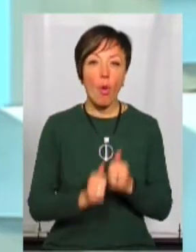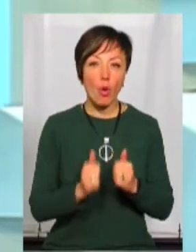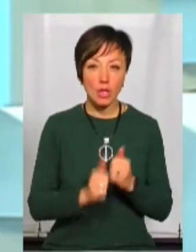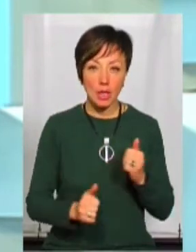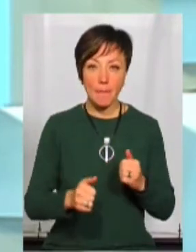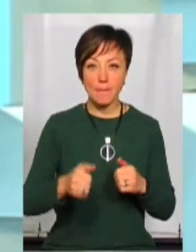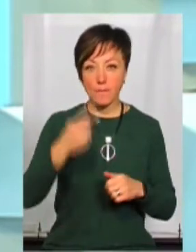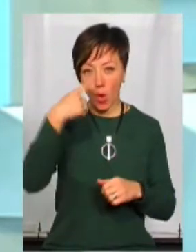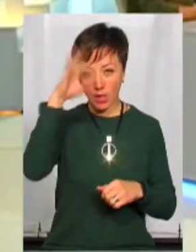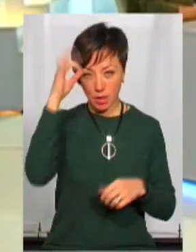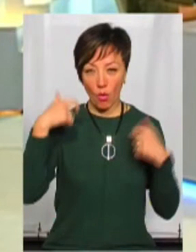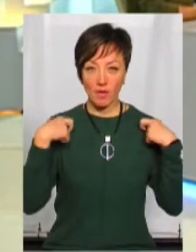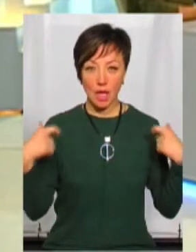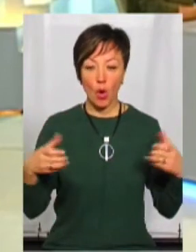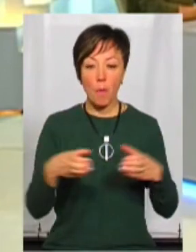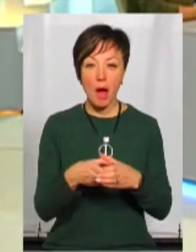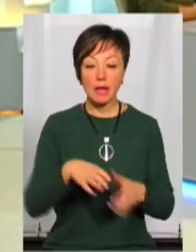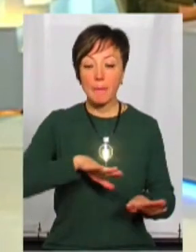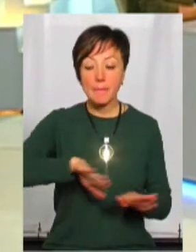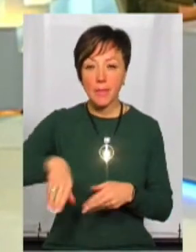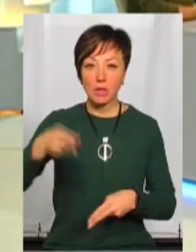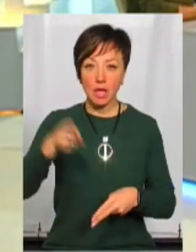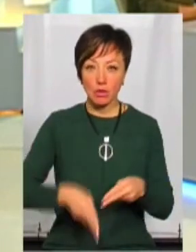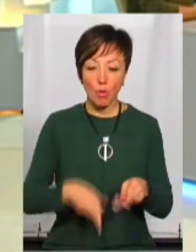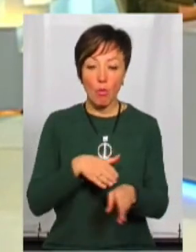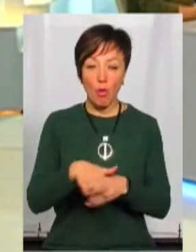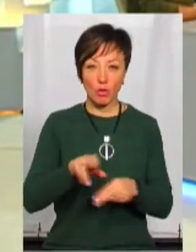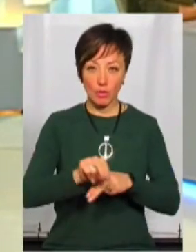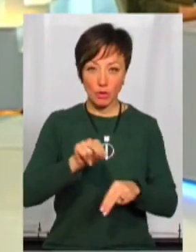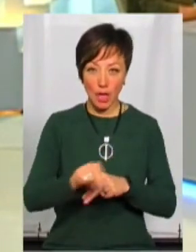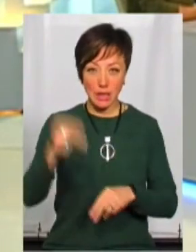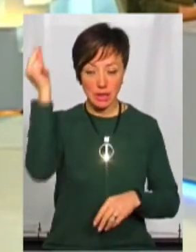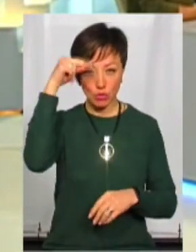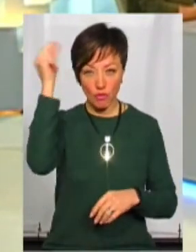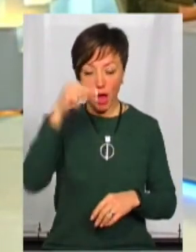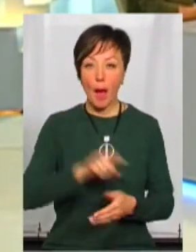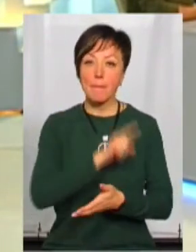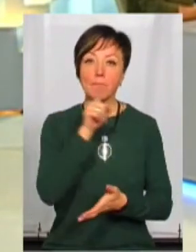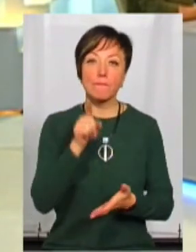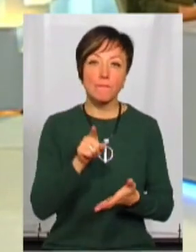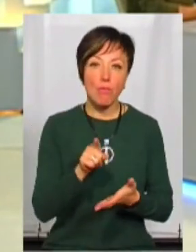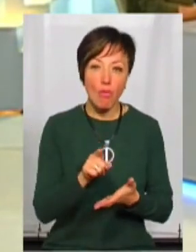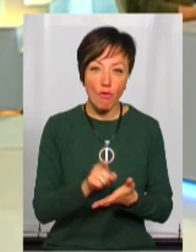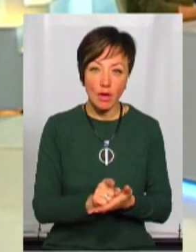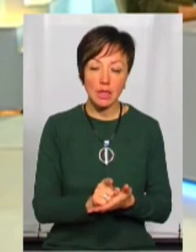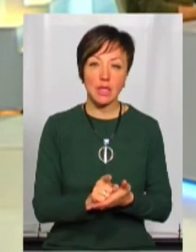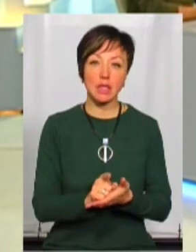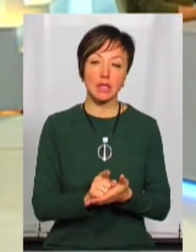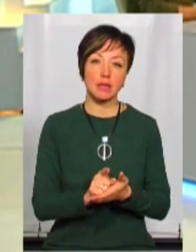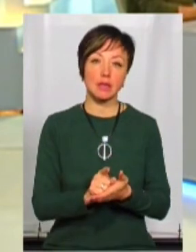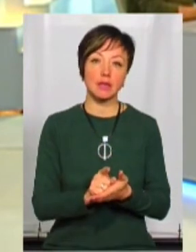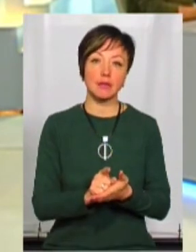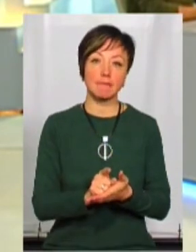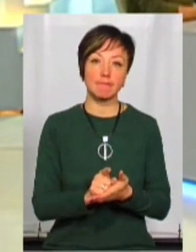поліцейський офіцер громади по закінченню повного курсу навчання та стажування повинен приїхати